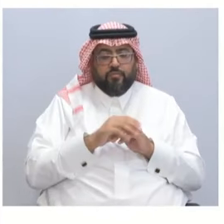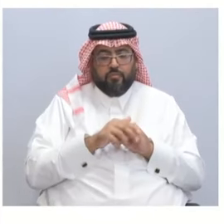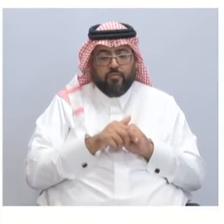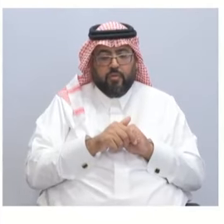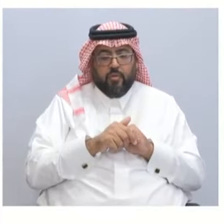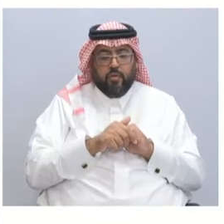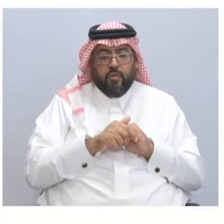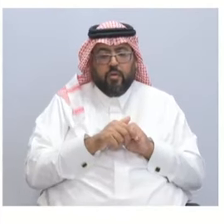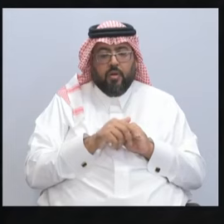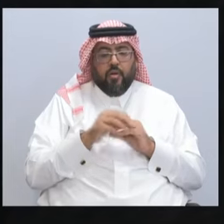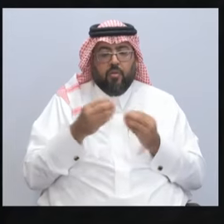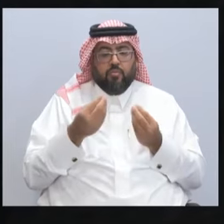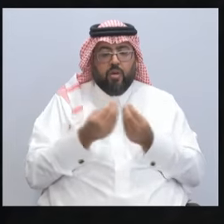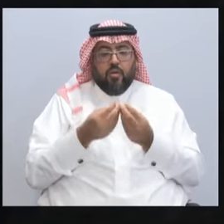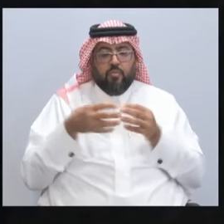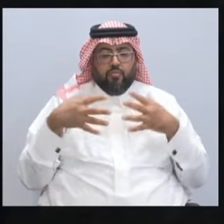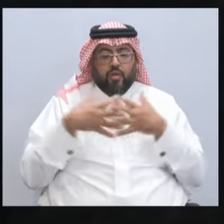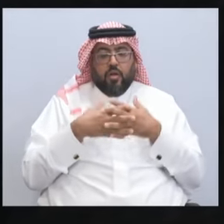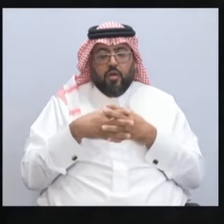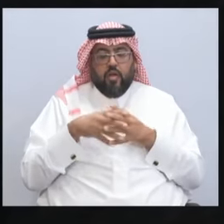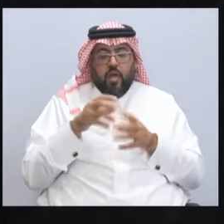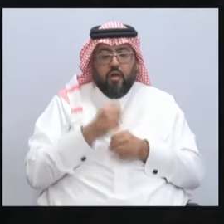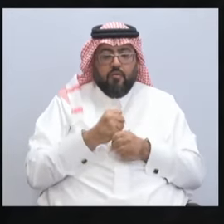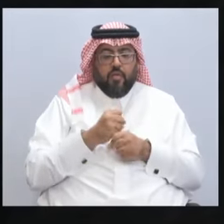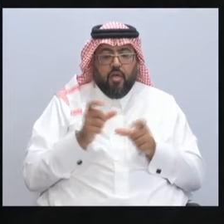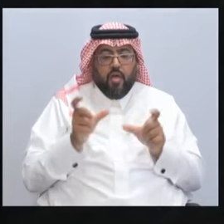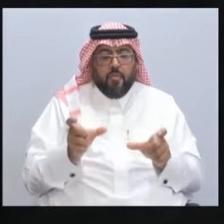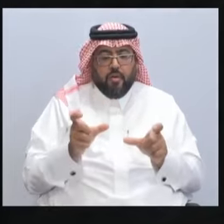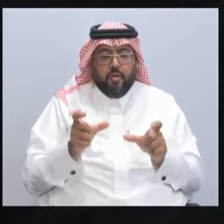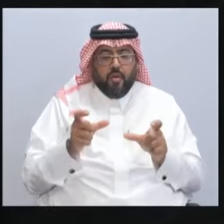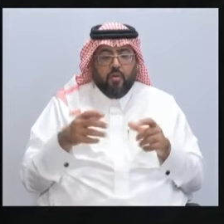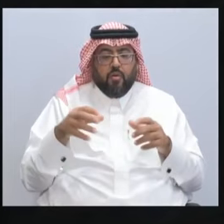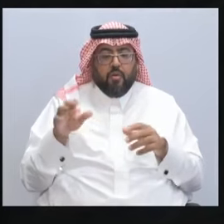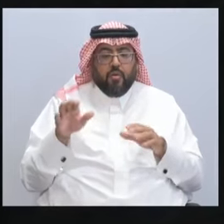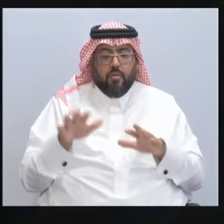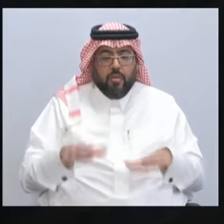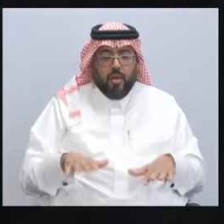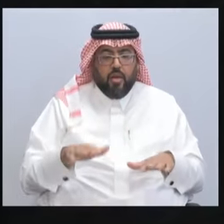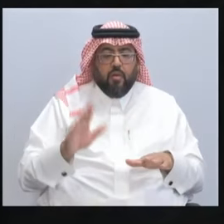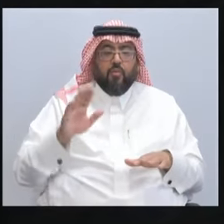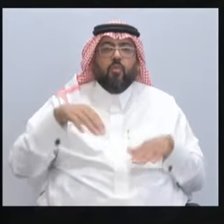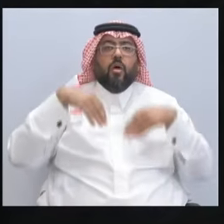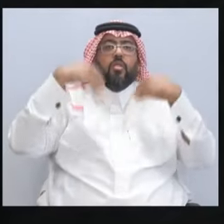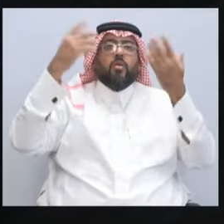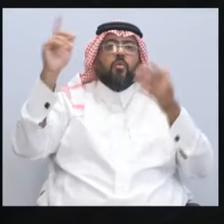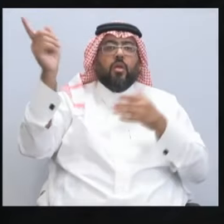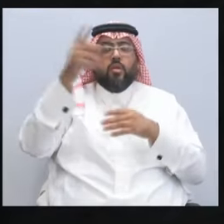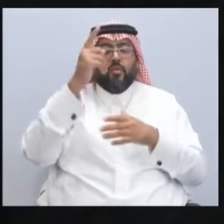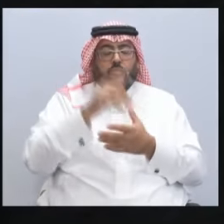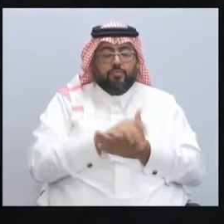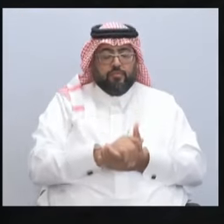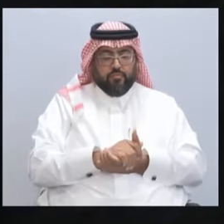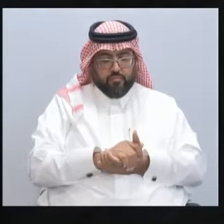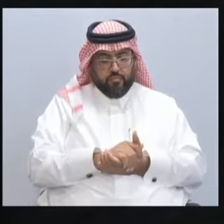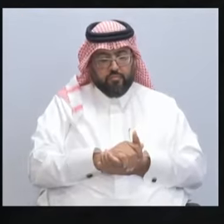والدولي المشاركه في حفظ الامن والسلام المحلي والدولي